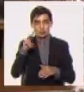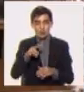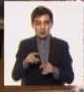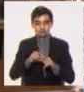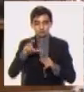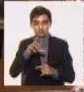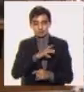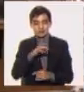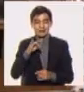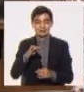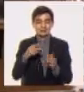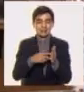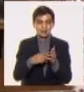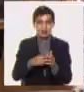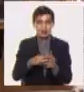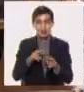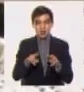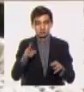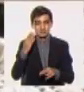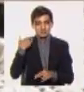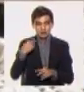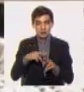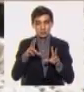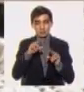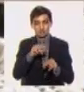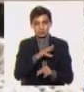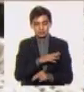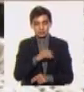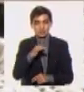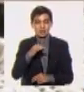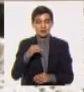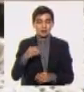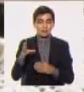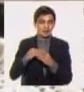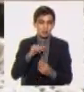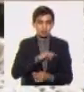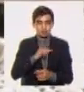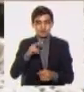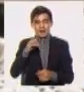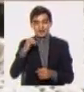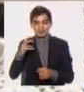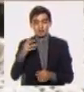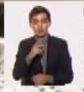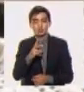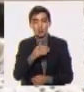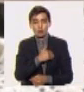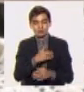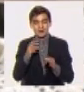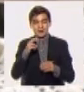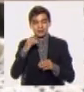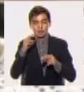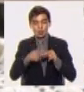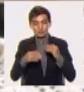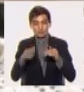қарамастан бағаны тұрақты ұстап тұруды уәде етті. Партнеры не планируют. Карантиннен кейін демалам деушілердің саны аз